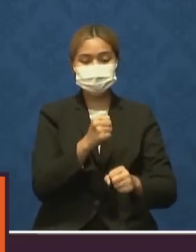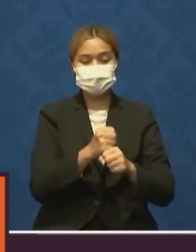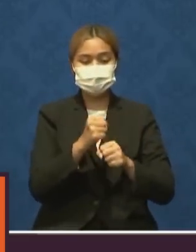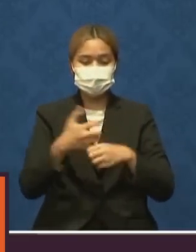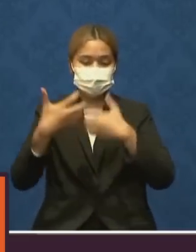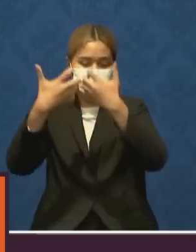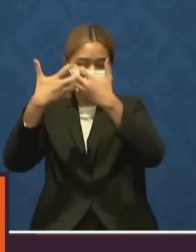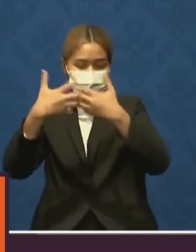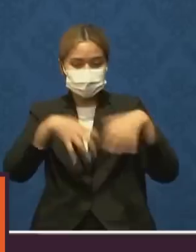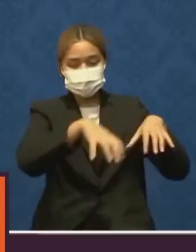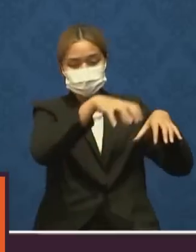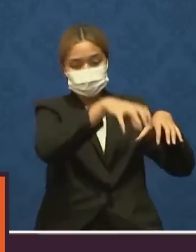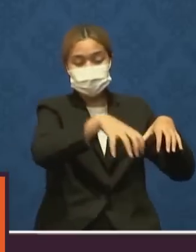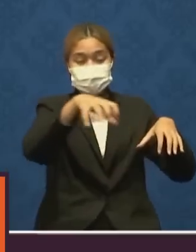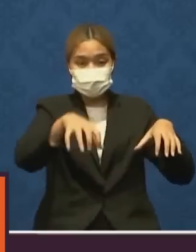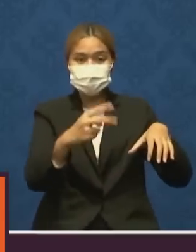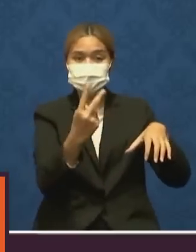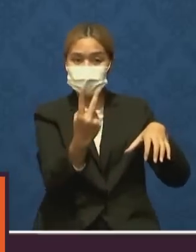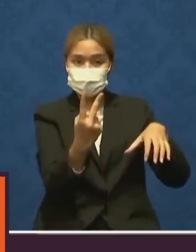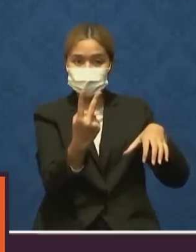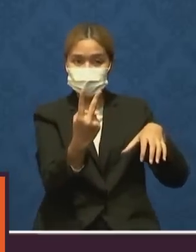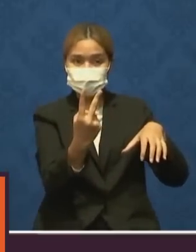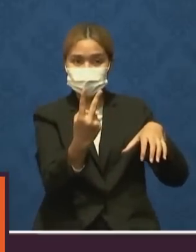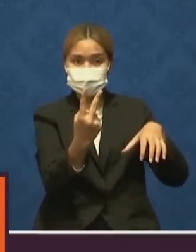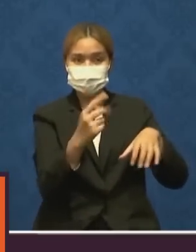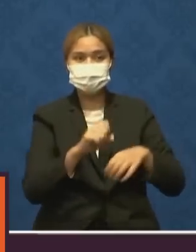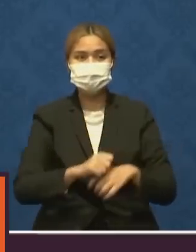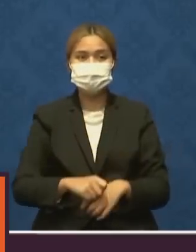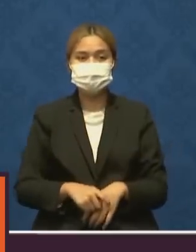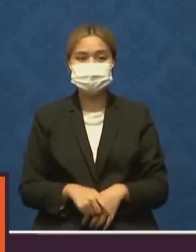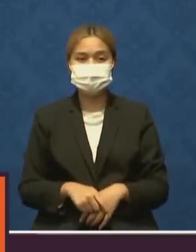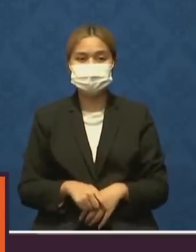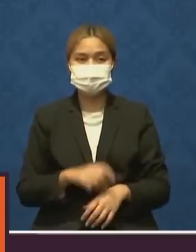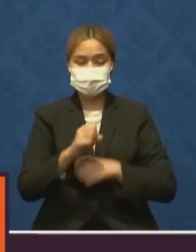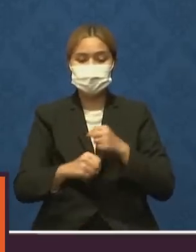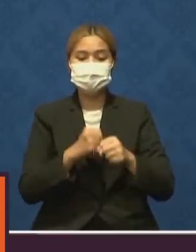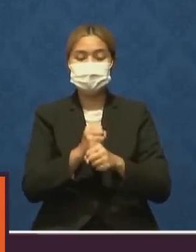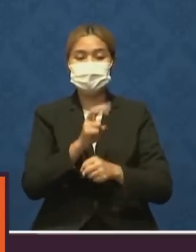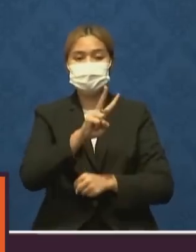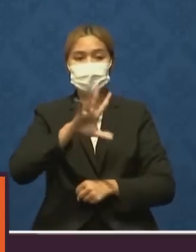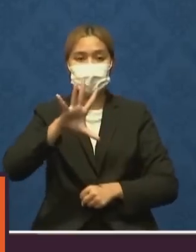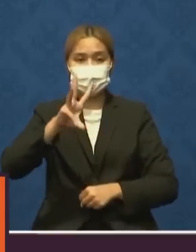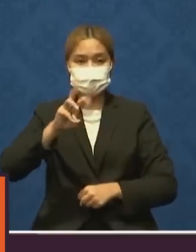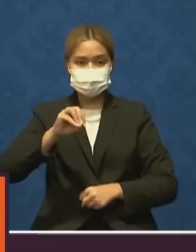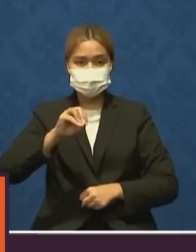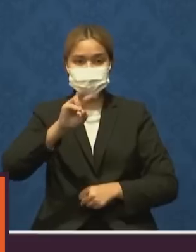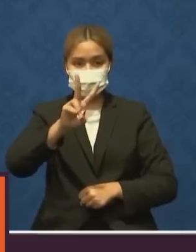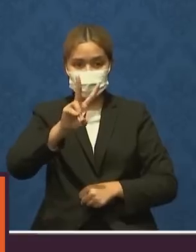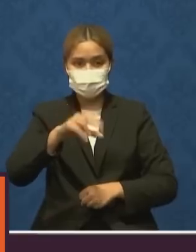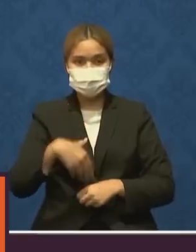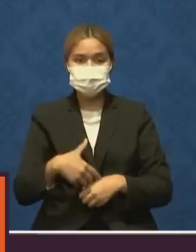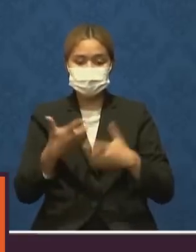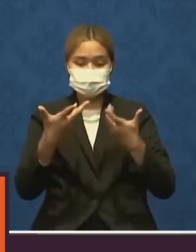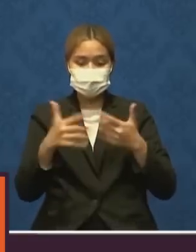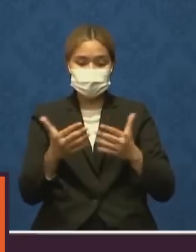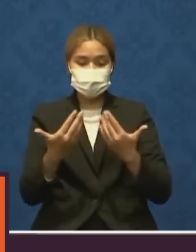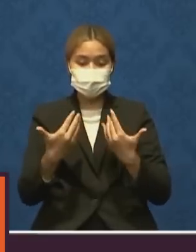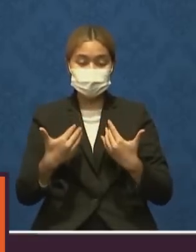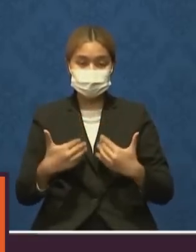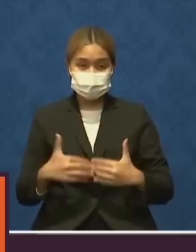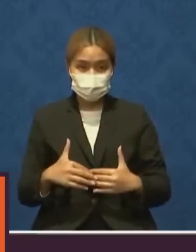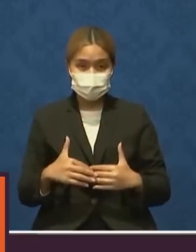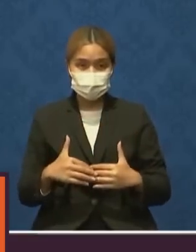IPP สองโรง 1,990 MW ป 62 ครัและก็อนุมัติให้สรางลง